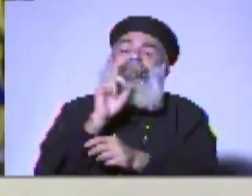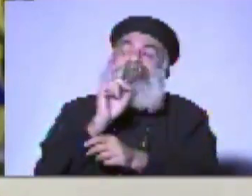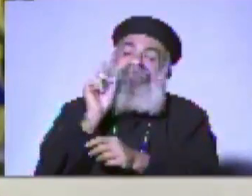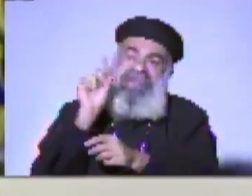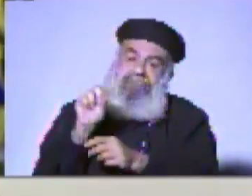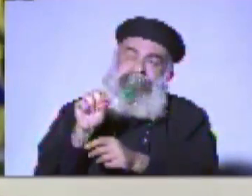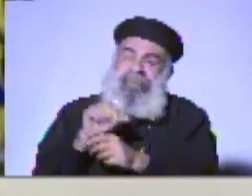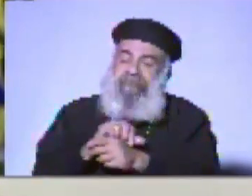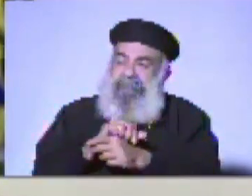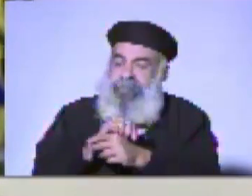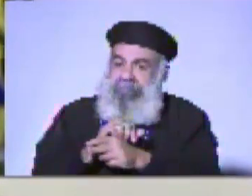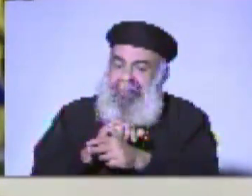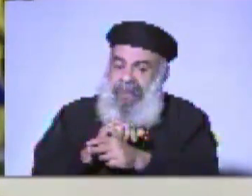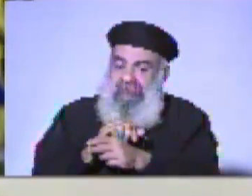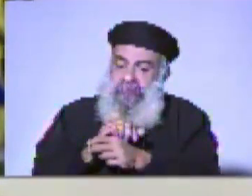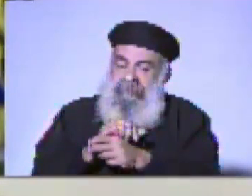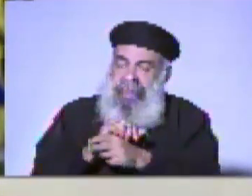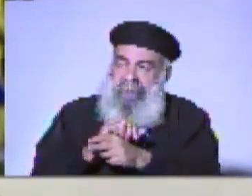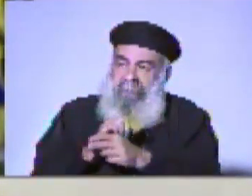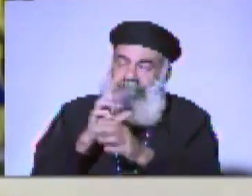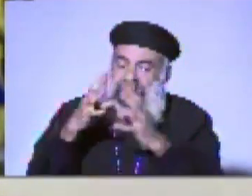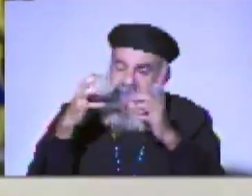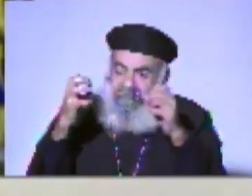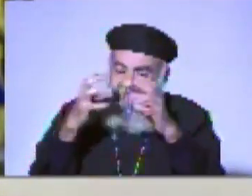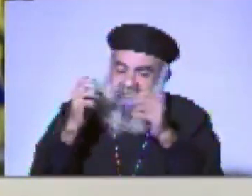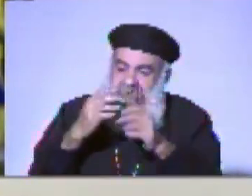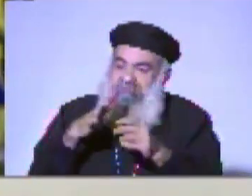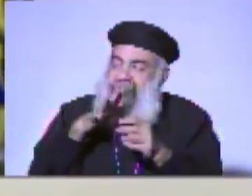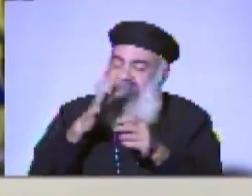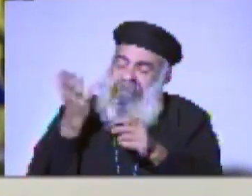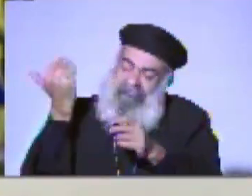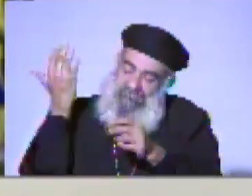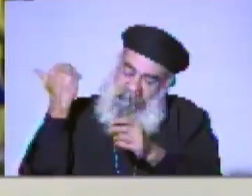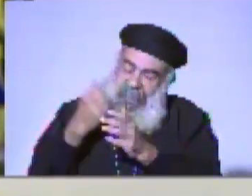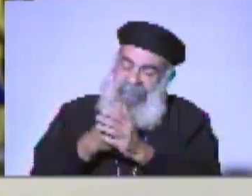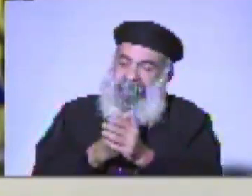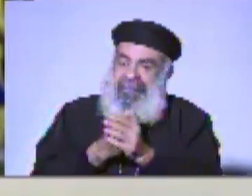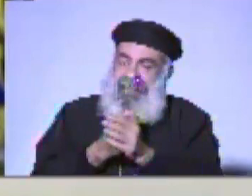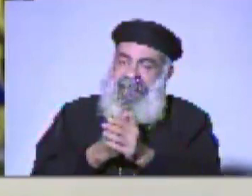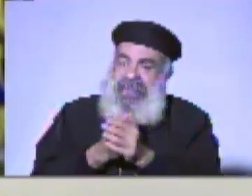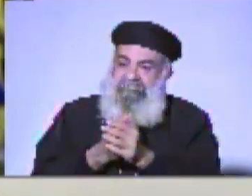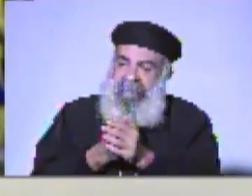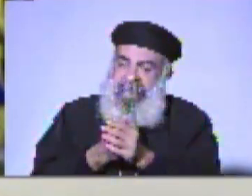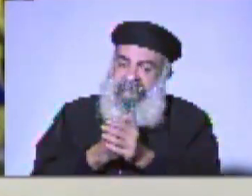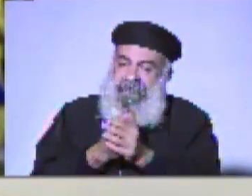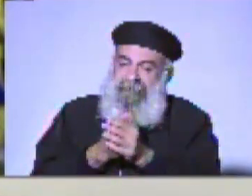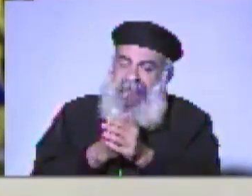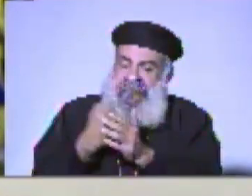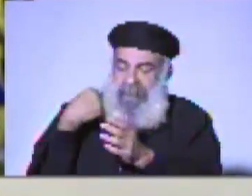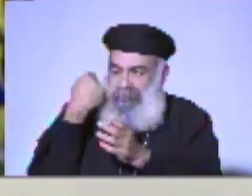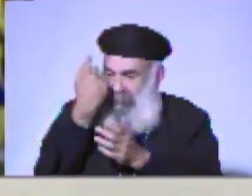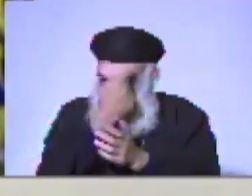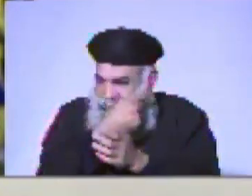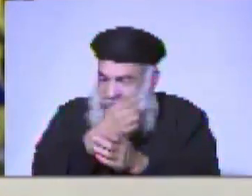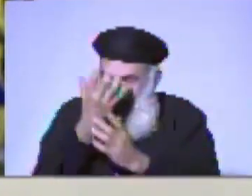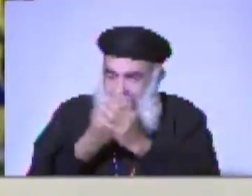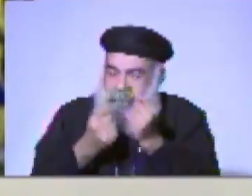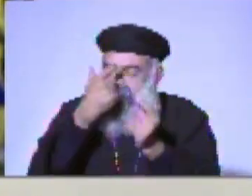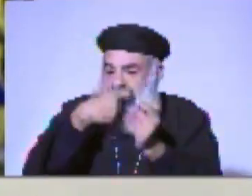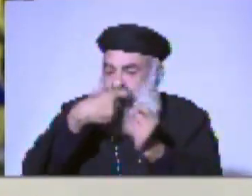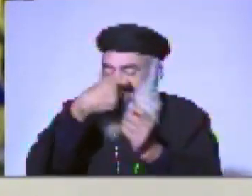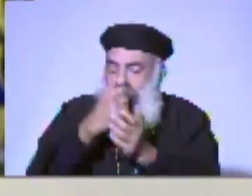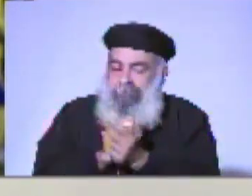ودي شرحها الاباء وهقرا لكم بعد الشروحات اغسطينوس مثلا قديس اغسطينوس قال